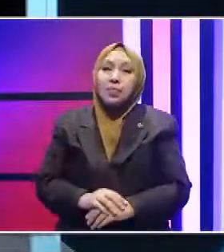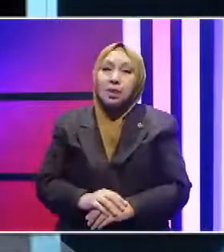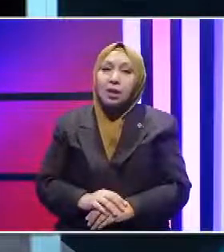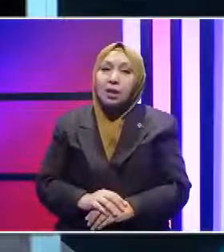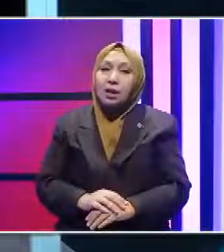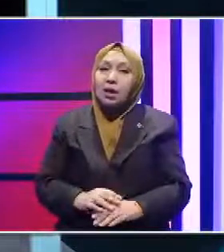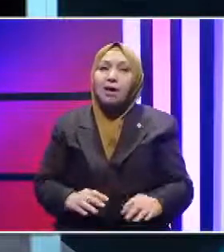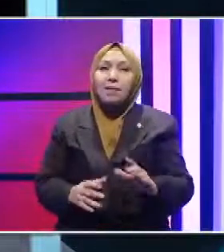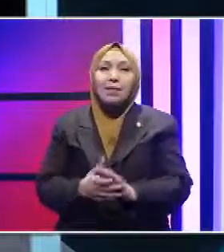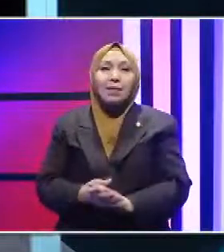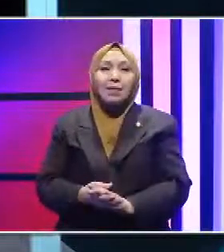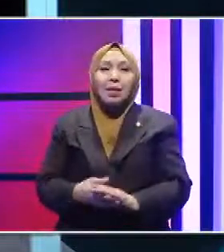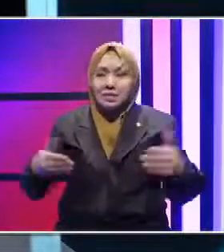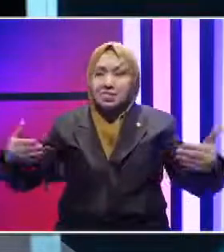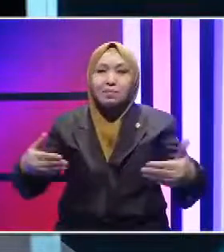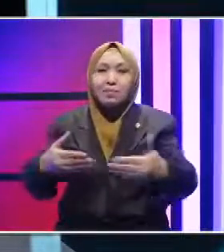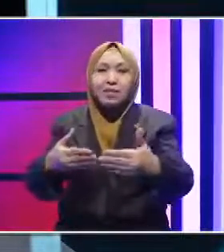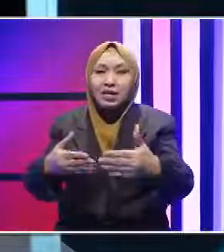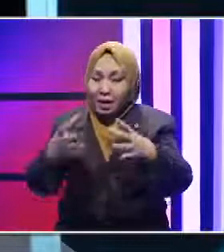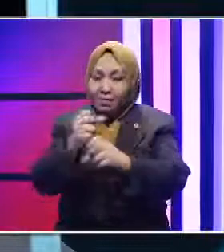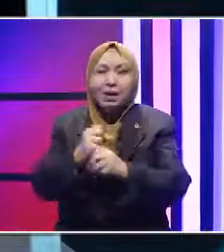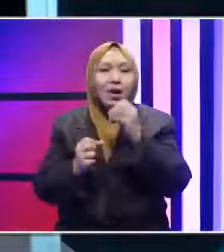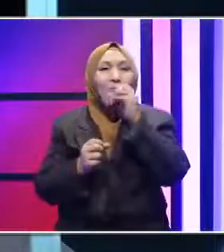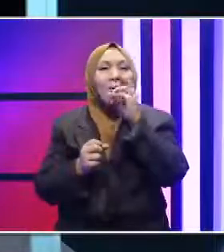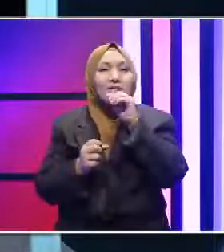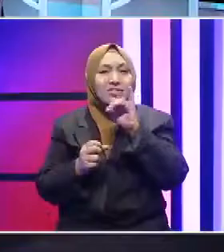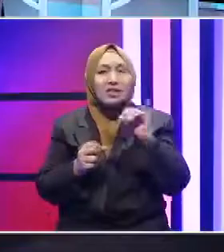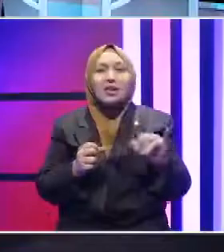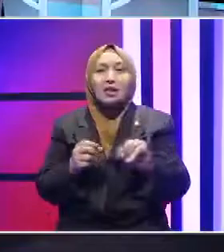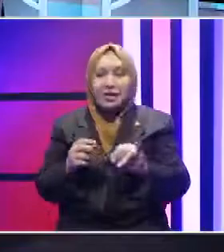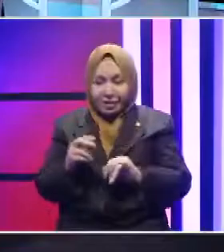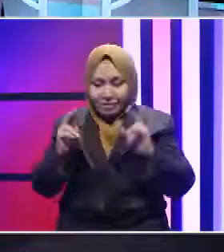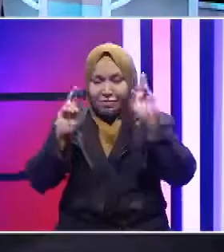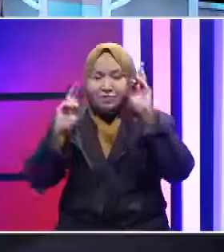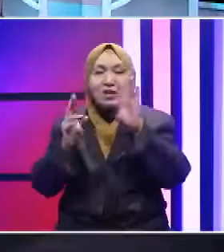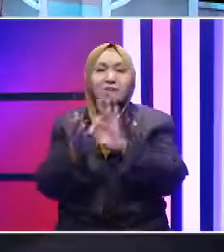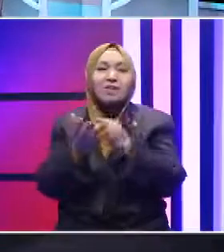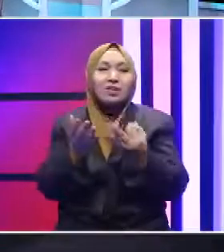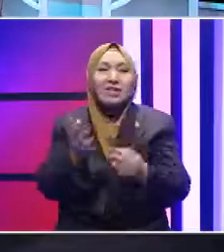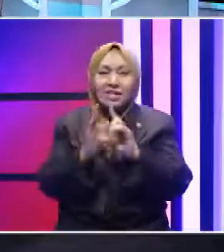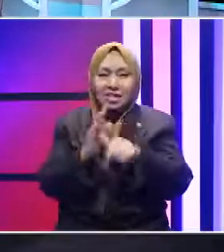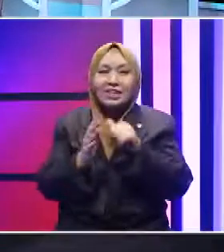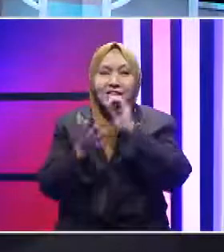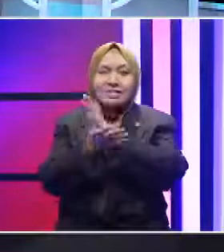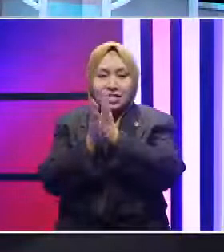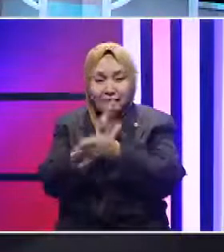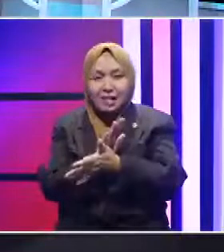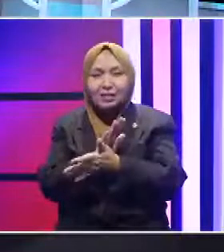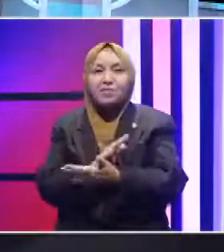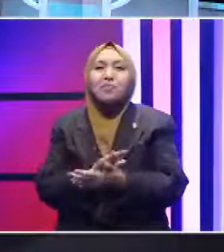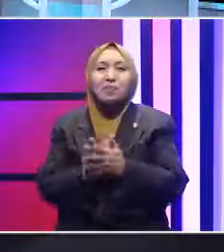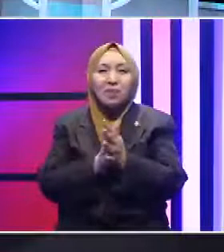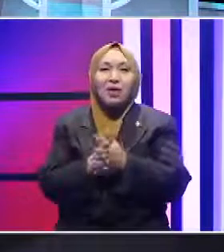bunuh. Apa sambungan dia, dapatkan yang original lah. Safasah di akhir-akhir ini nanti kan tak jadi. Tak jadi.